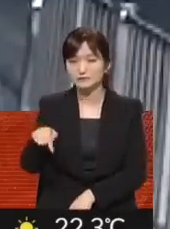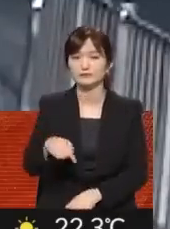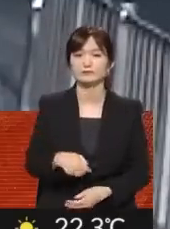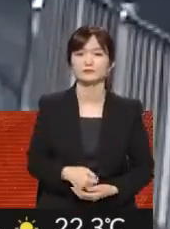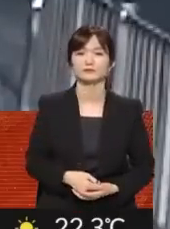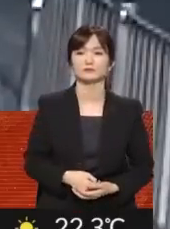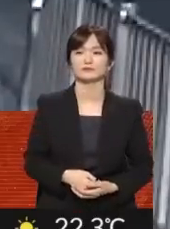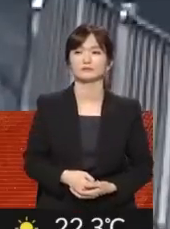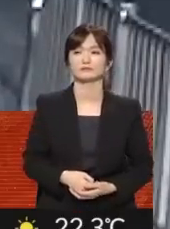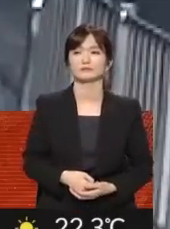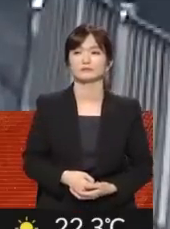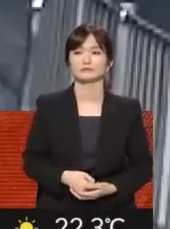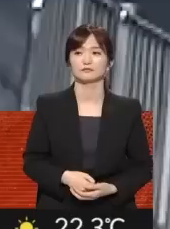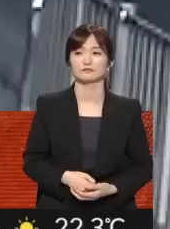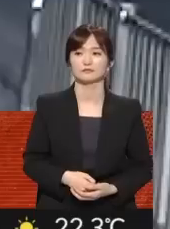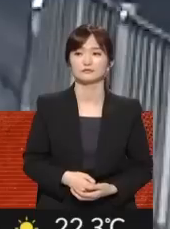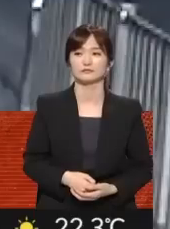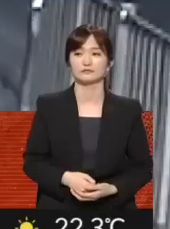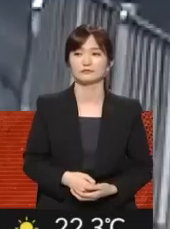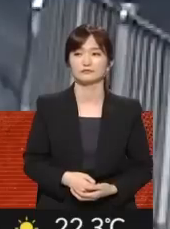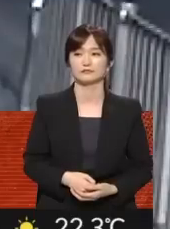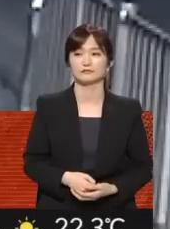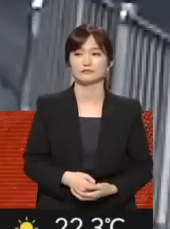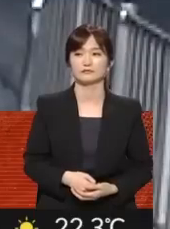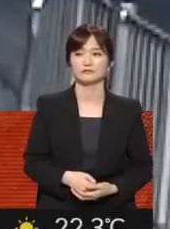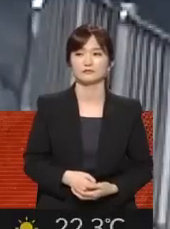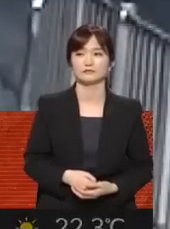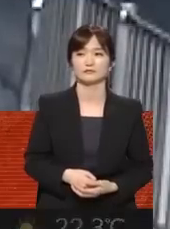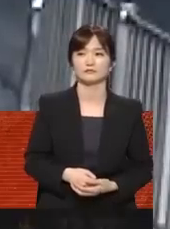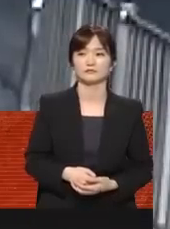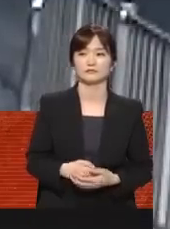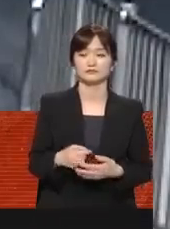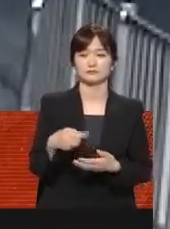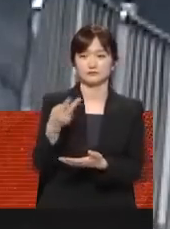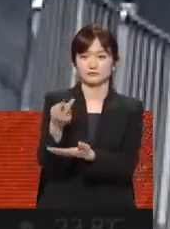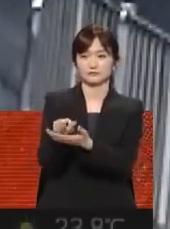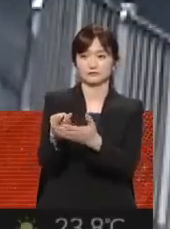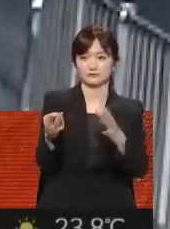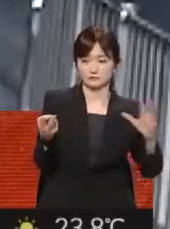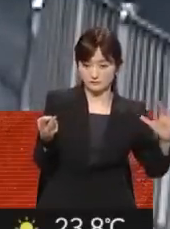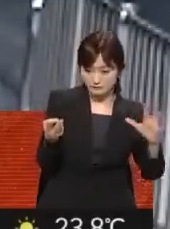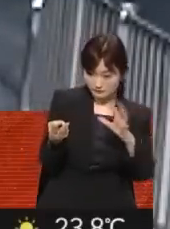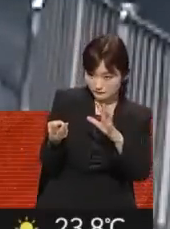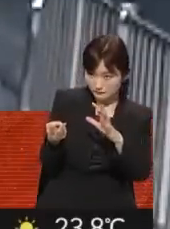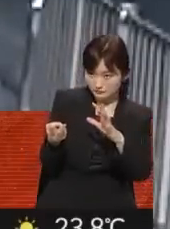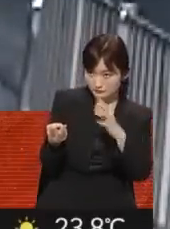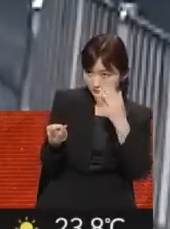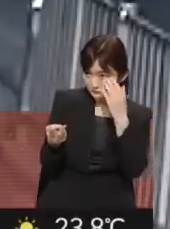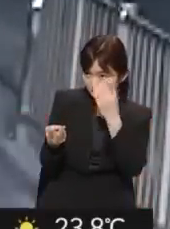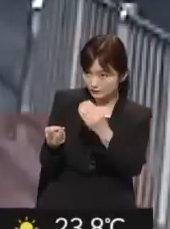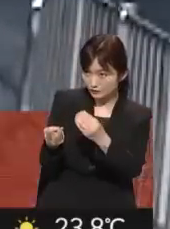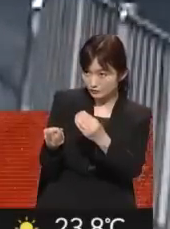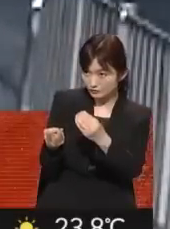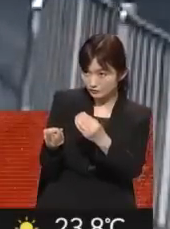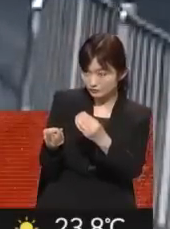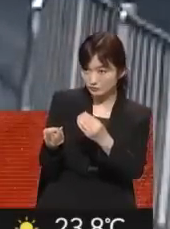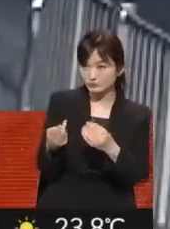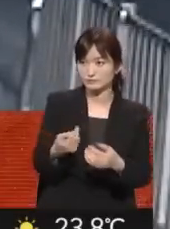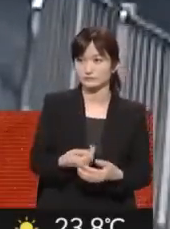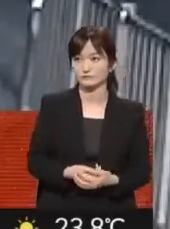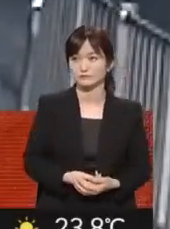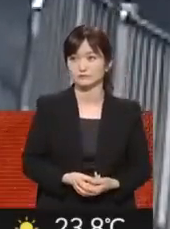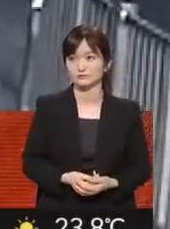이제이 일행으로 보이는 사람들이 그 우르르 와서 피해자를 이렇게 보는 것이 또 찍혔는데요